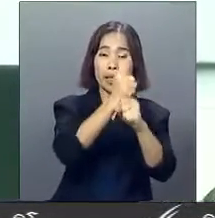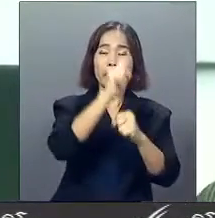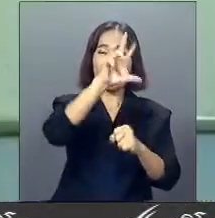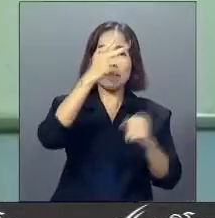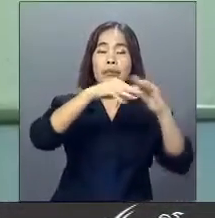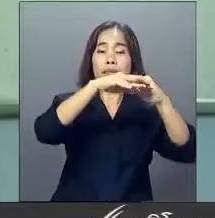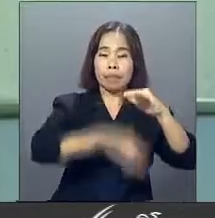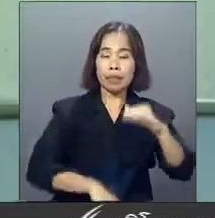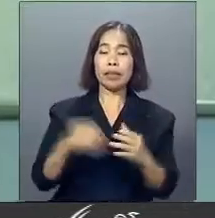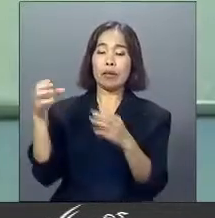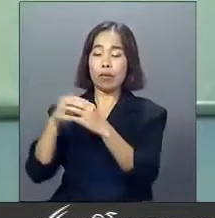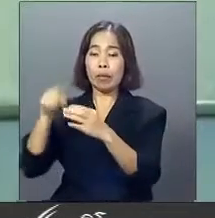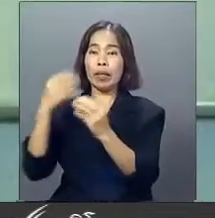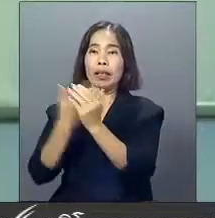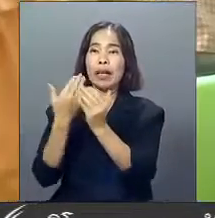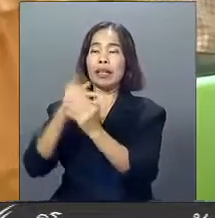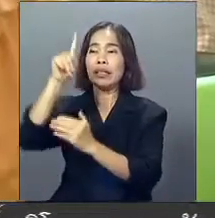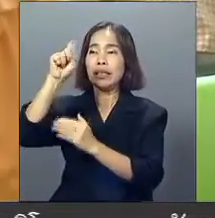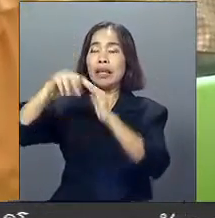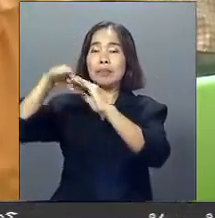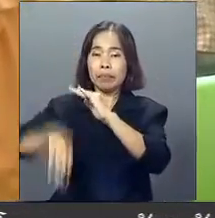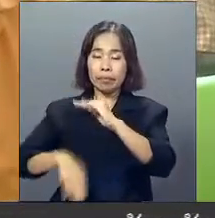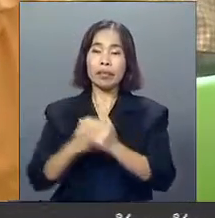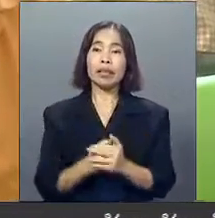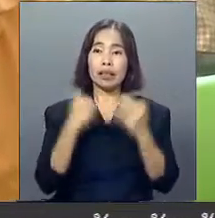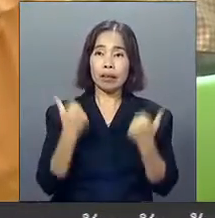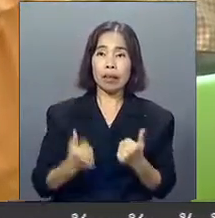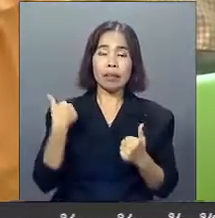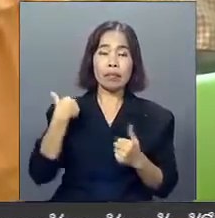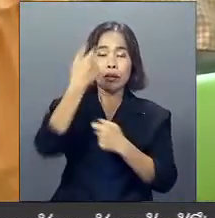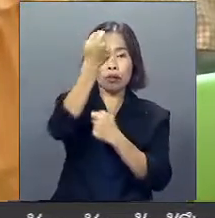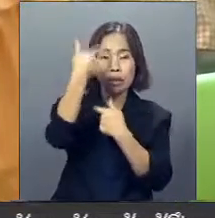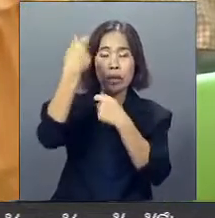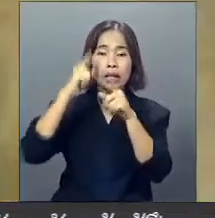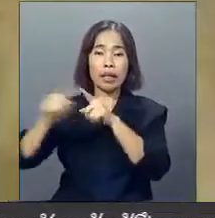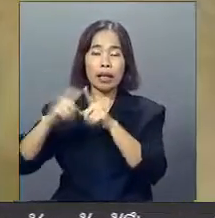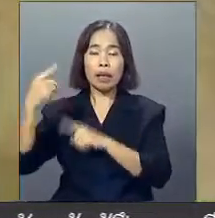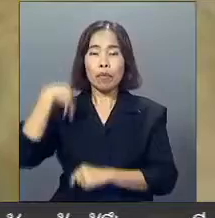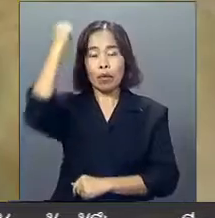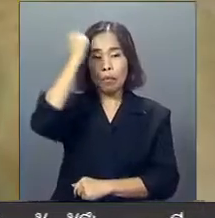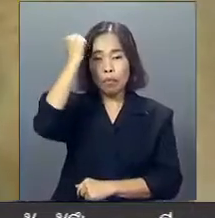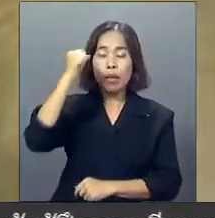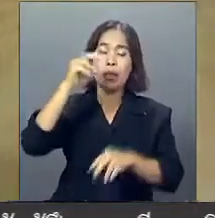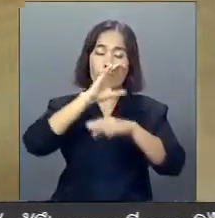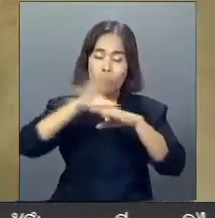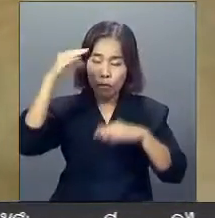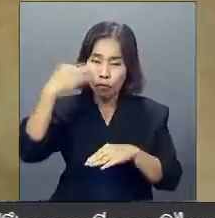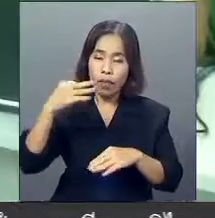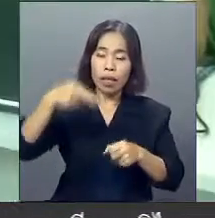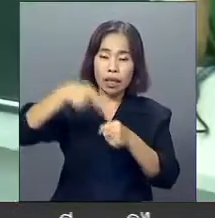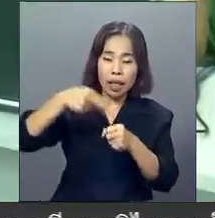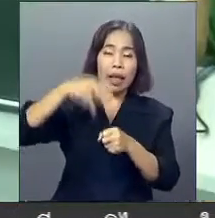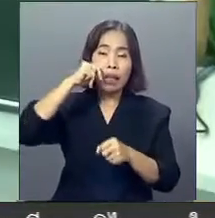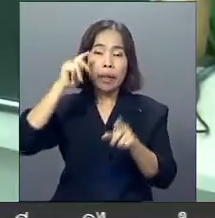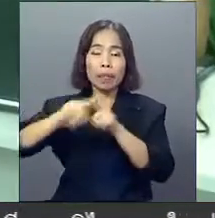และกลุมที่มีร้ายได้ต่กา 1แสนบาตะปีเม้องต้นสวัสดีการพ้ถานอยางเช่นรสเมรสไฟรี ข้าน้ำ ขาไฟ ข้าแกสนั้น